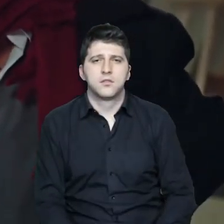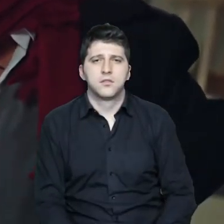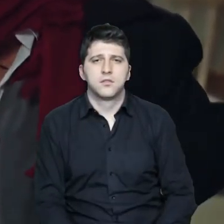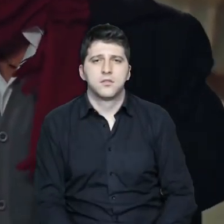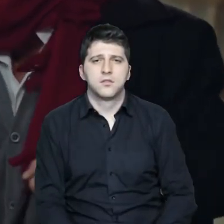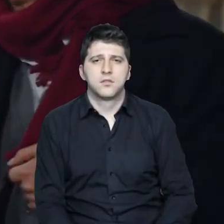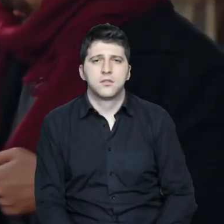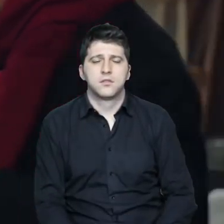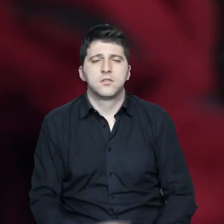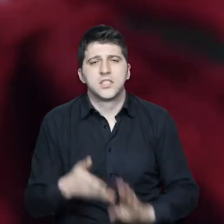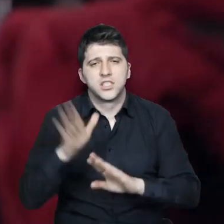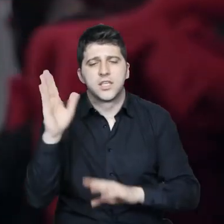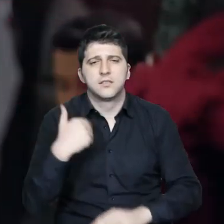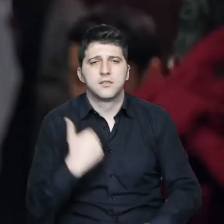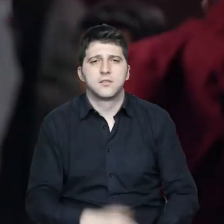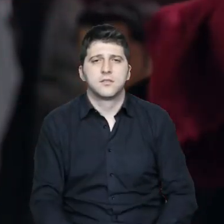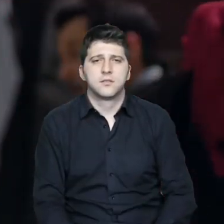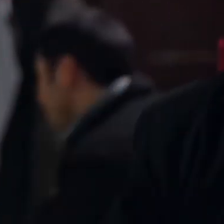Kibritçi kız şekli yapacağız.